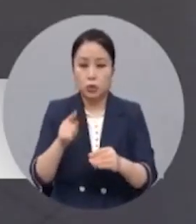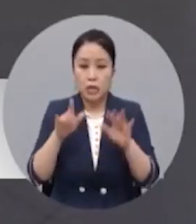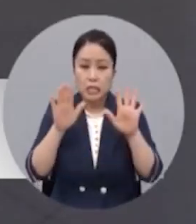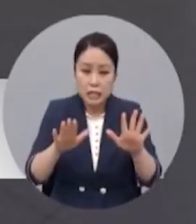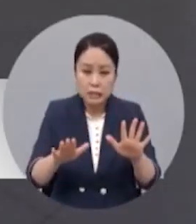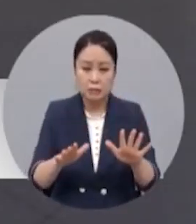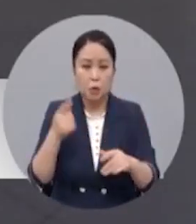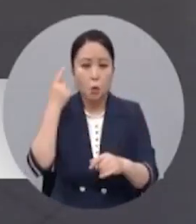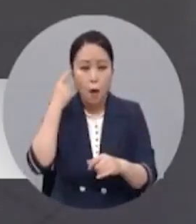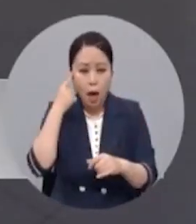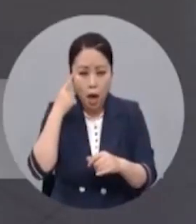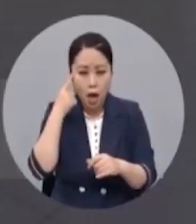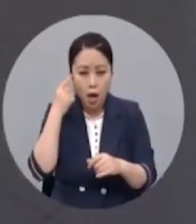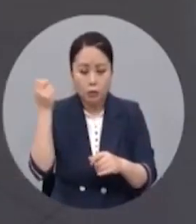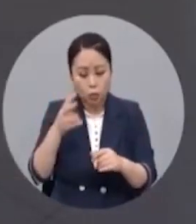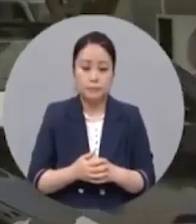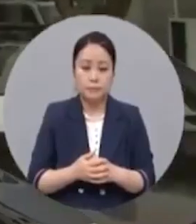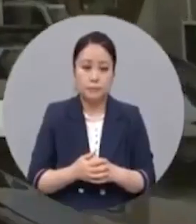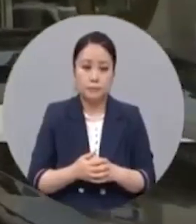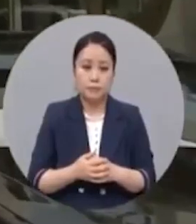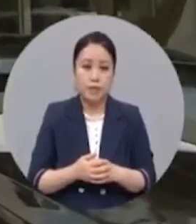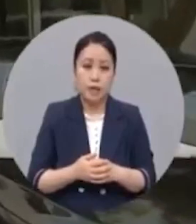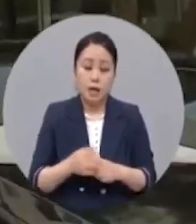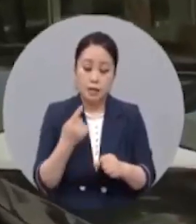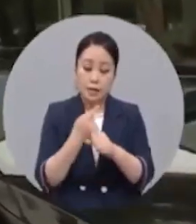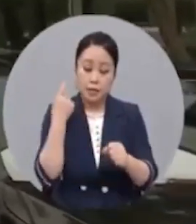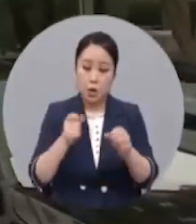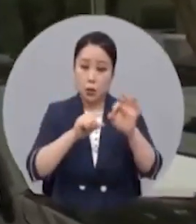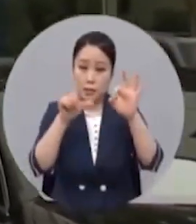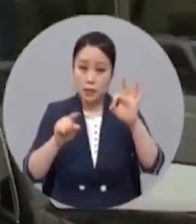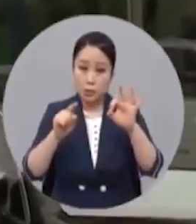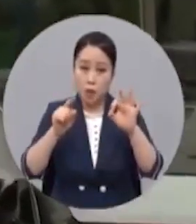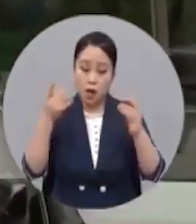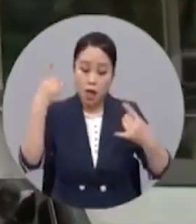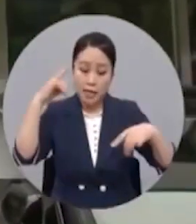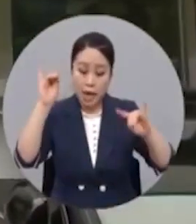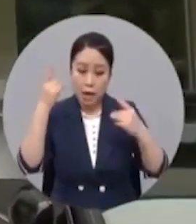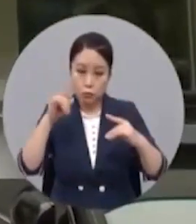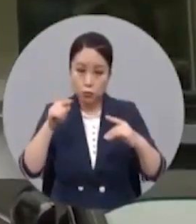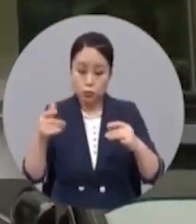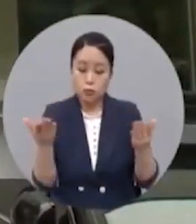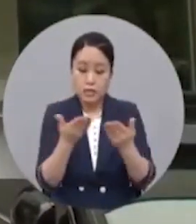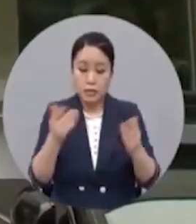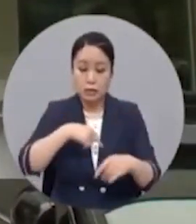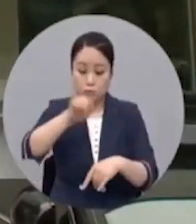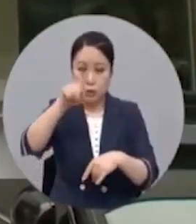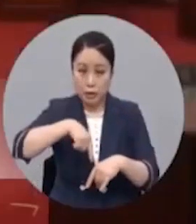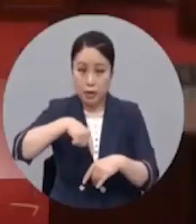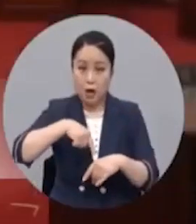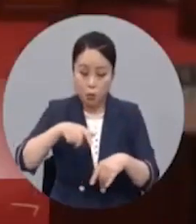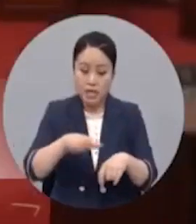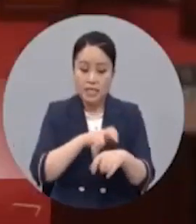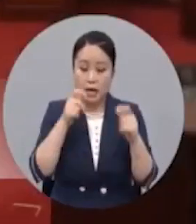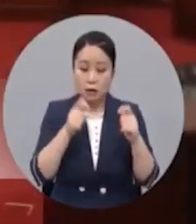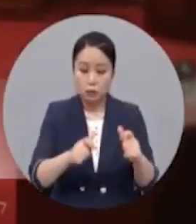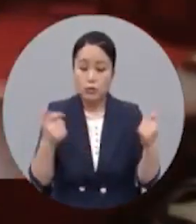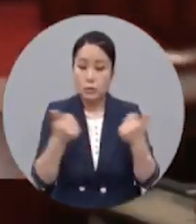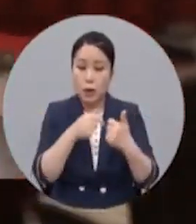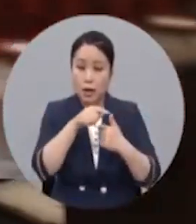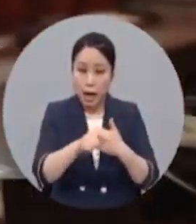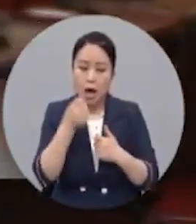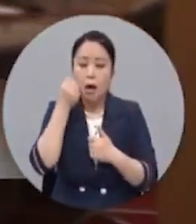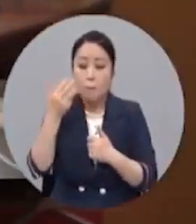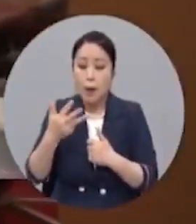하러 가야 하는 걸까요? 김윤아 기자의 보도입니다. 지난해 10월 태국 출장을 다녀온 기장군 의회가 8개월 만에 또 해외 출장을